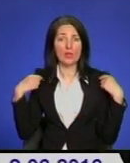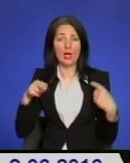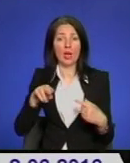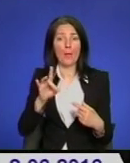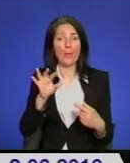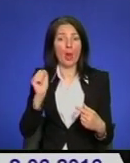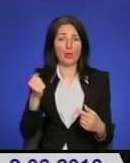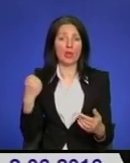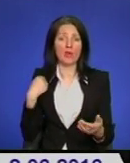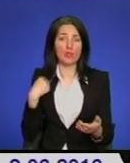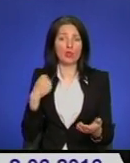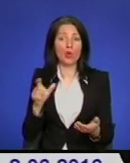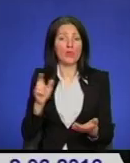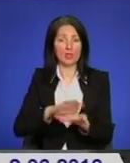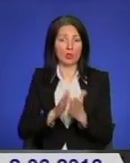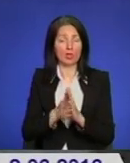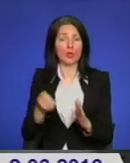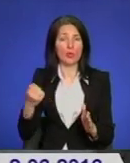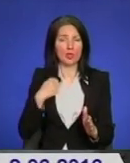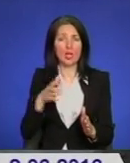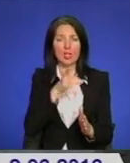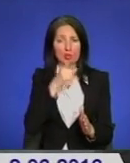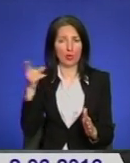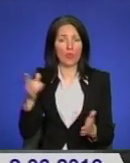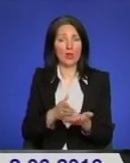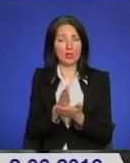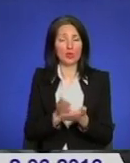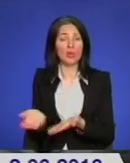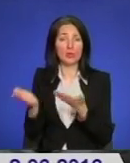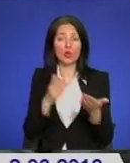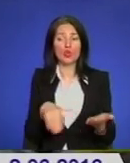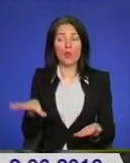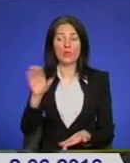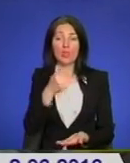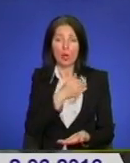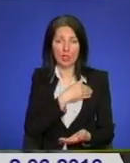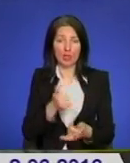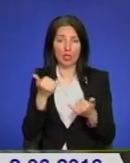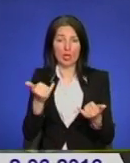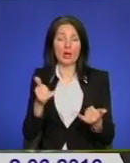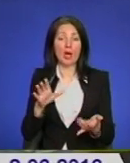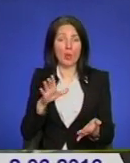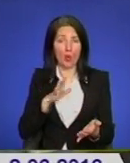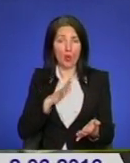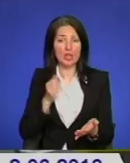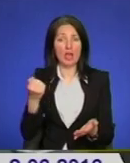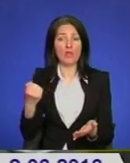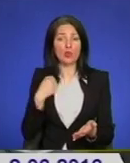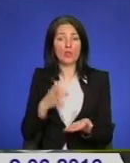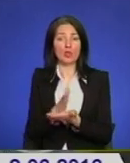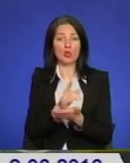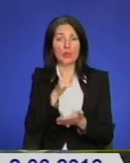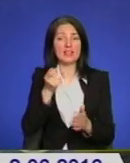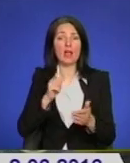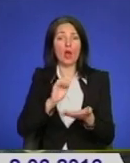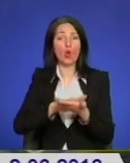за контрактом, солдати строкової служби. Запрошую всіх бажаючих для проходження військової служби за контрактом